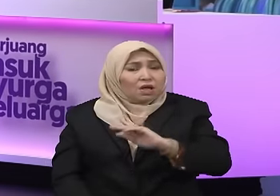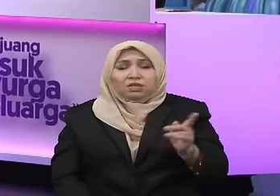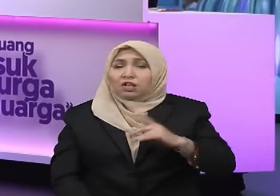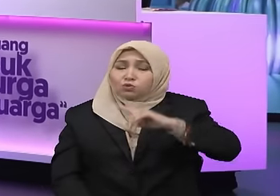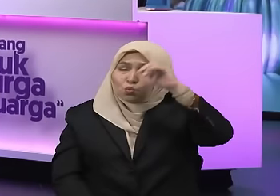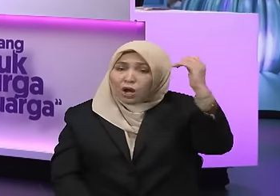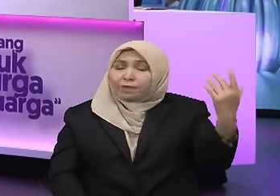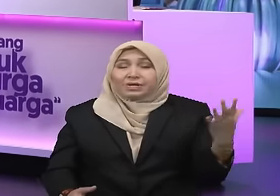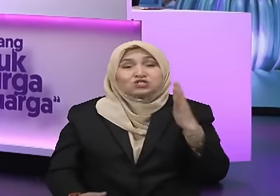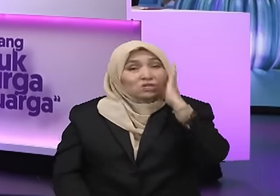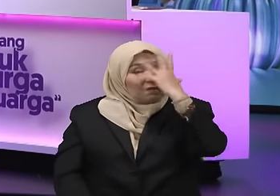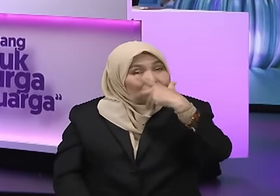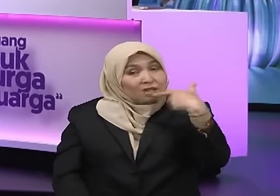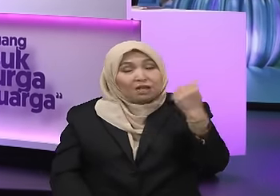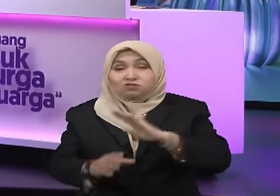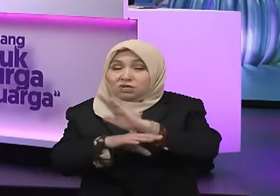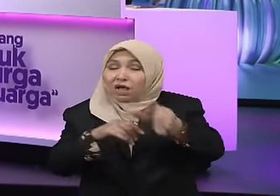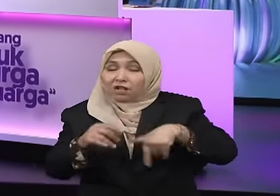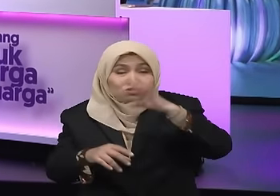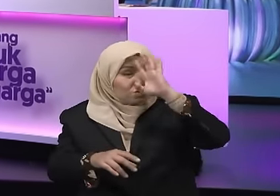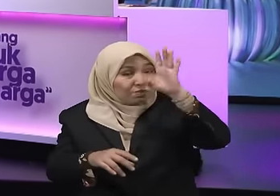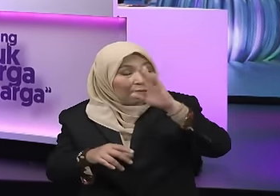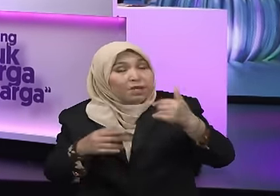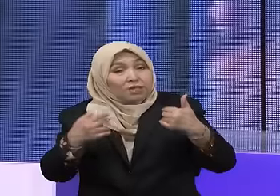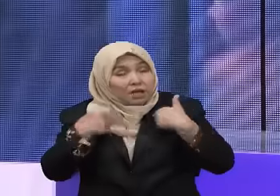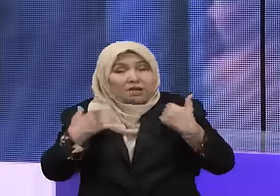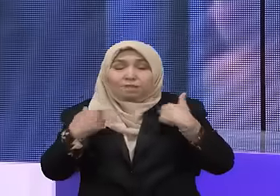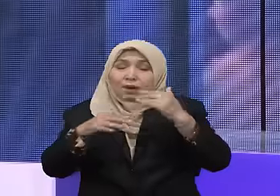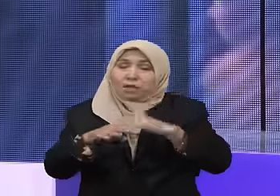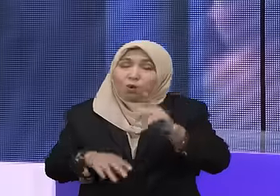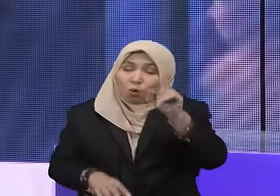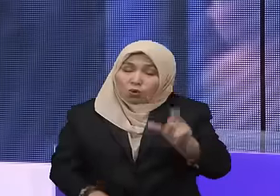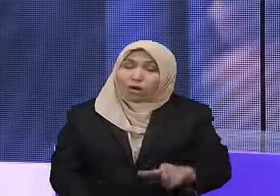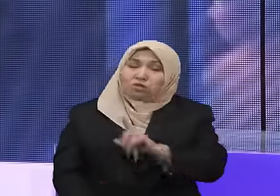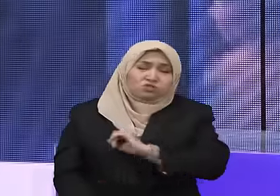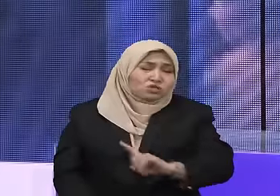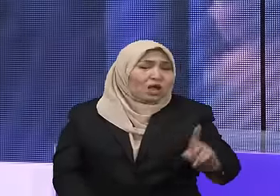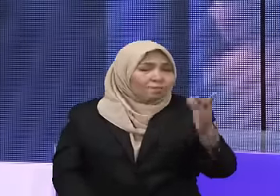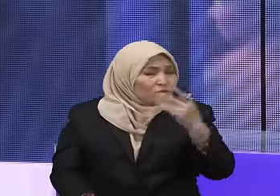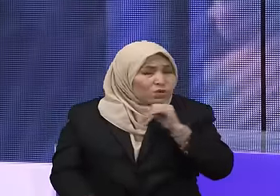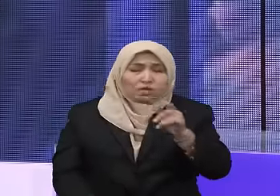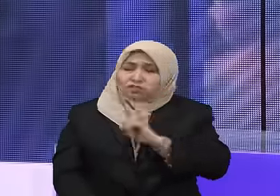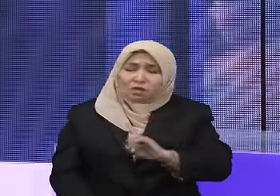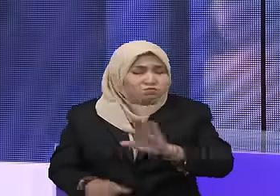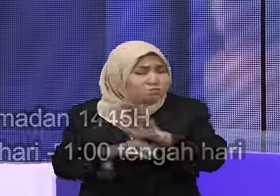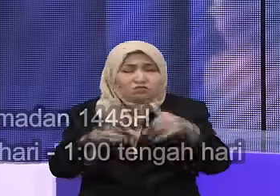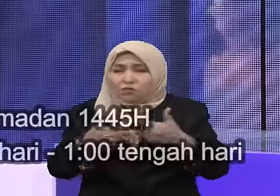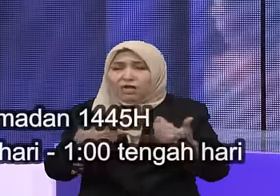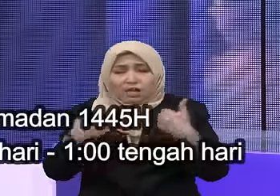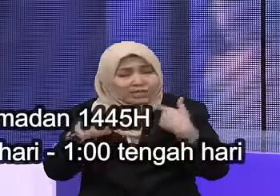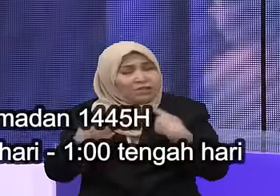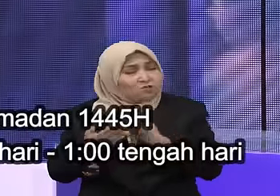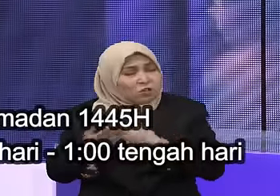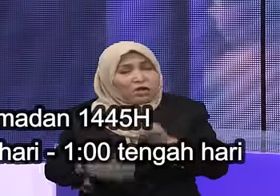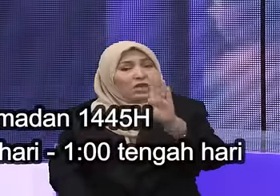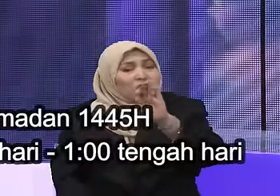Tuhan mencantikkan segala ciptaan yang ada. Fitrah ini ada pada orang Islam, bukan Islam, semua sudah ada. Maka apabila kita dah ada